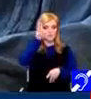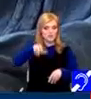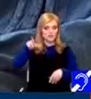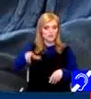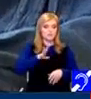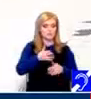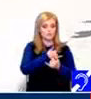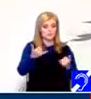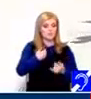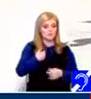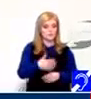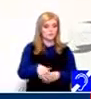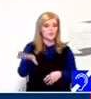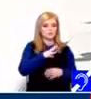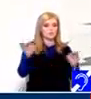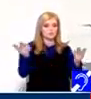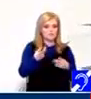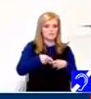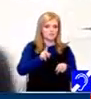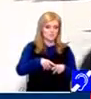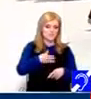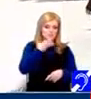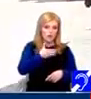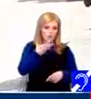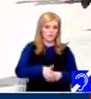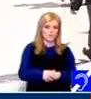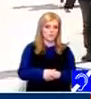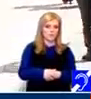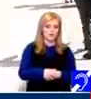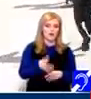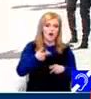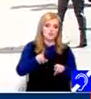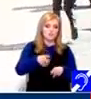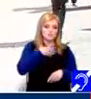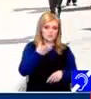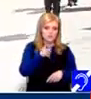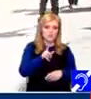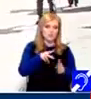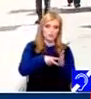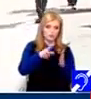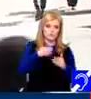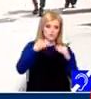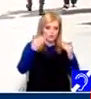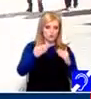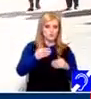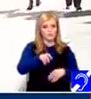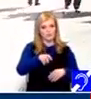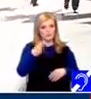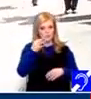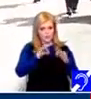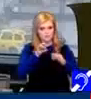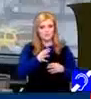se asigură doar dacă vor. Toți avem nevoie de aceste asigurări. Chiar dacă aceste asigurări ar însemna costuri mai mari, contribuții mai mari?